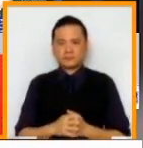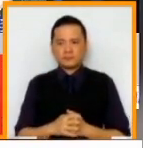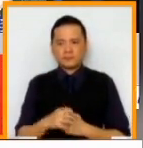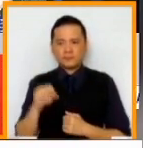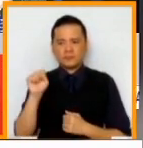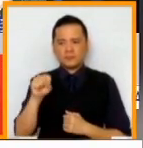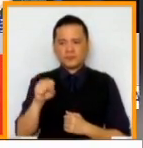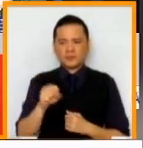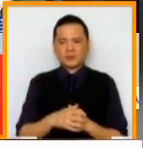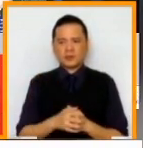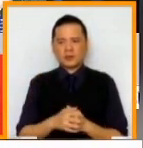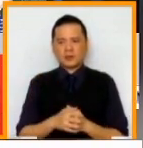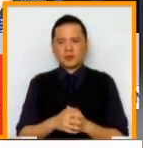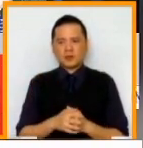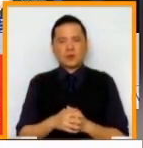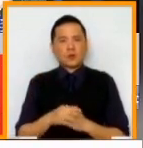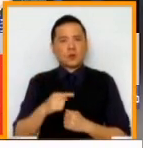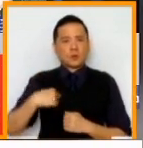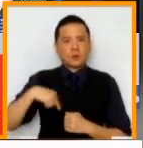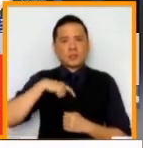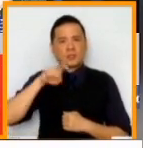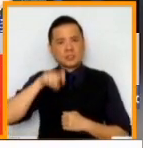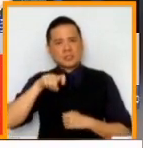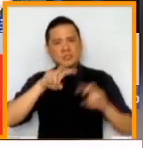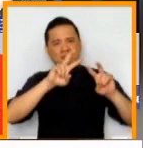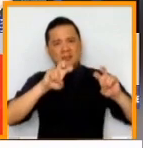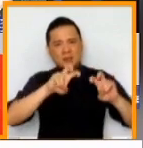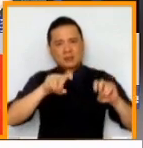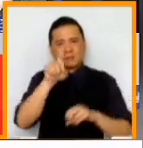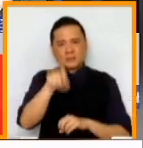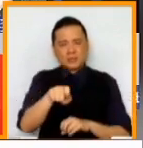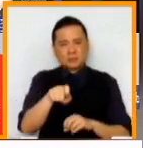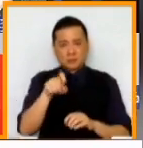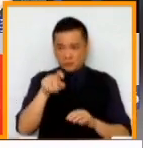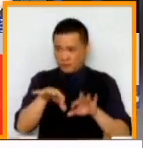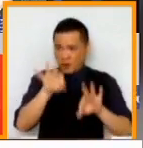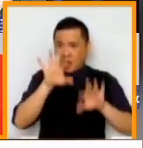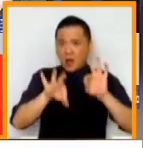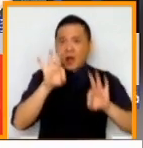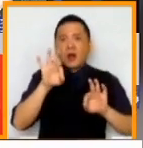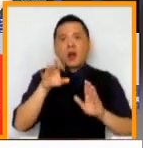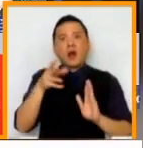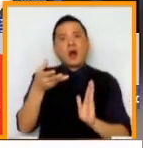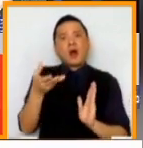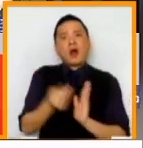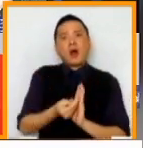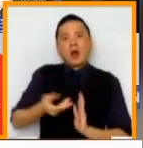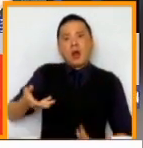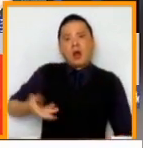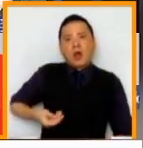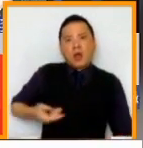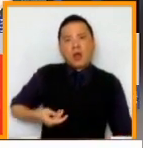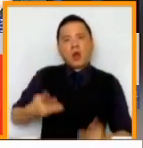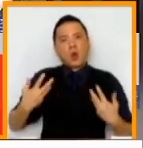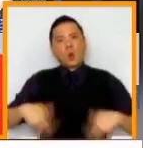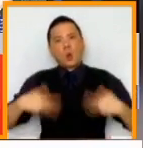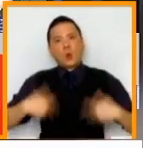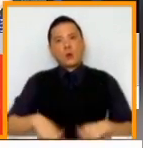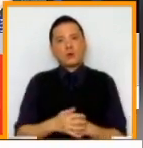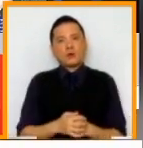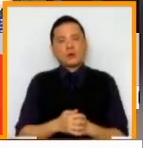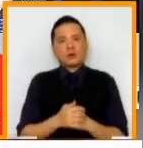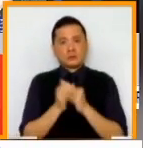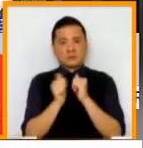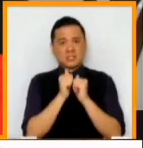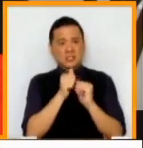Mahina yung pag-asikaso. Pero ngayon, lumalabas na grabe yung korupsyon at time na nagkakamatayan